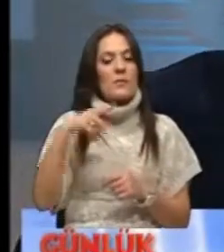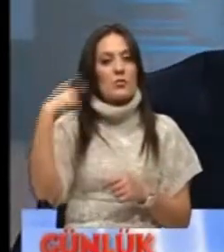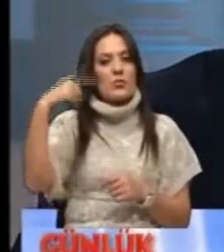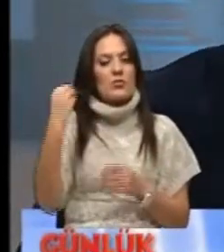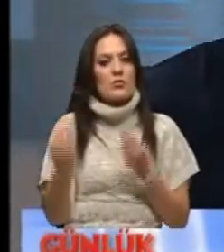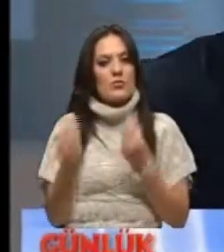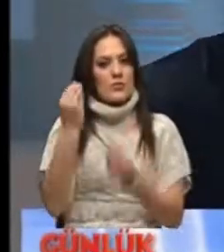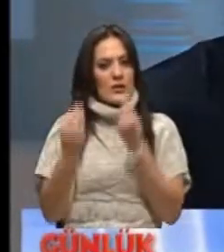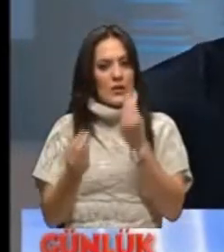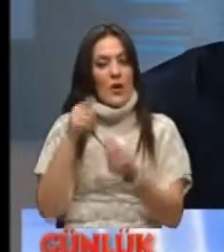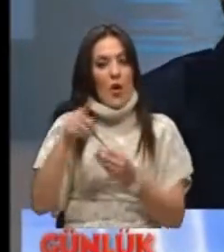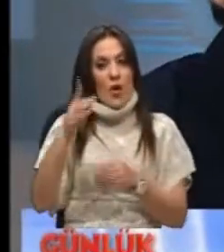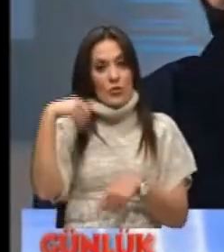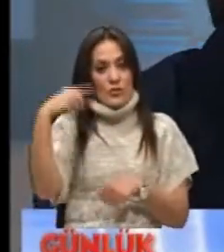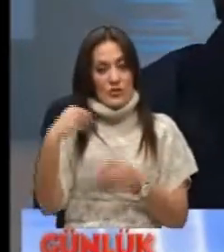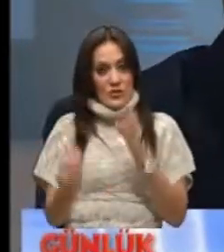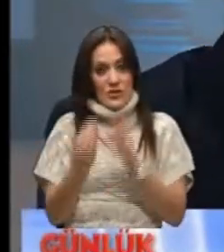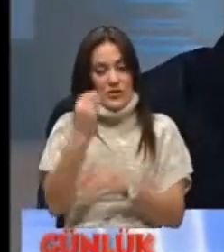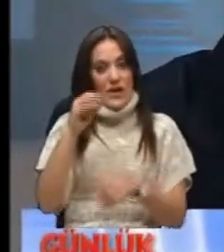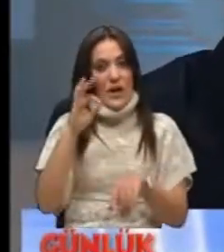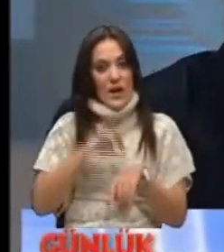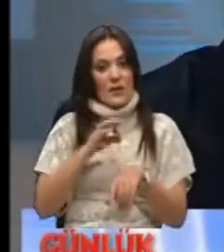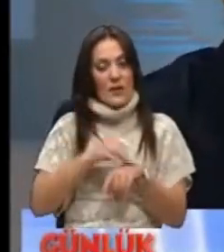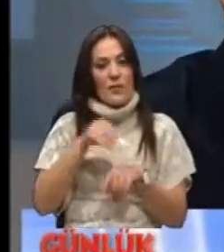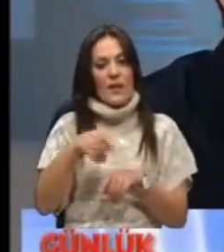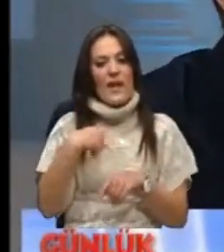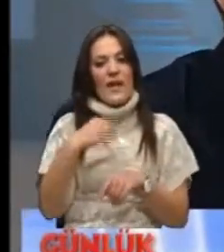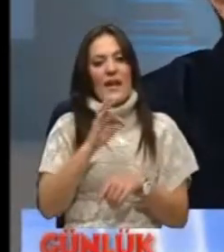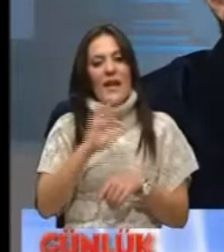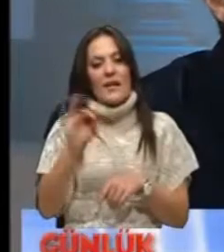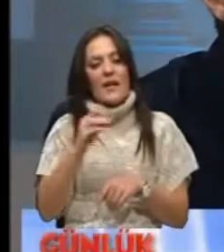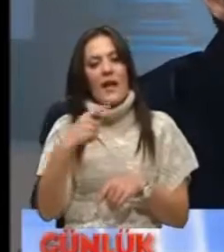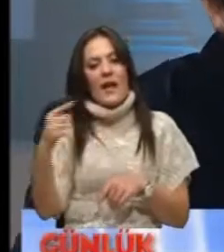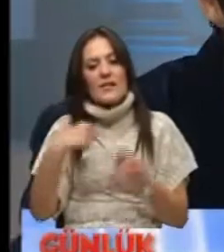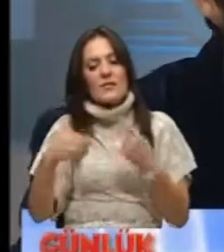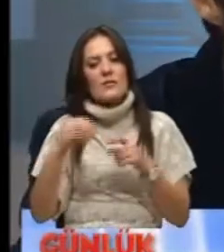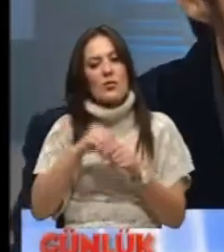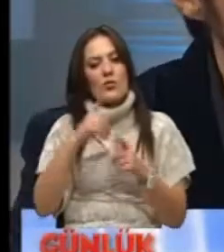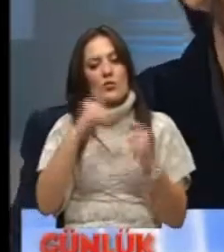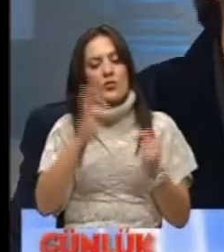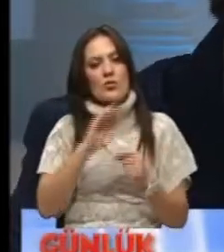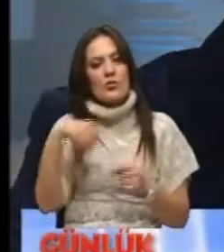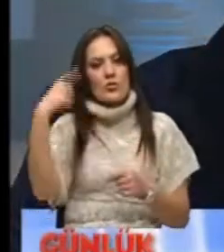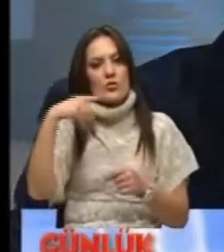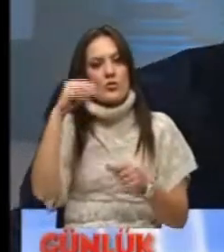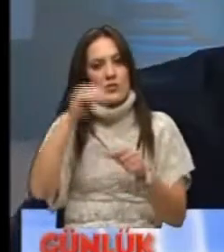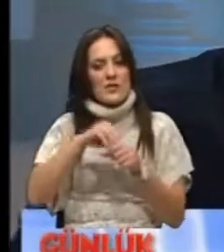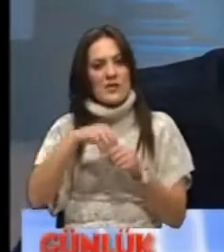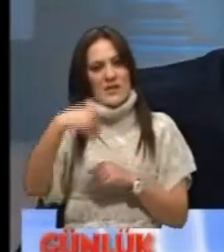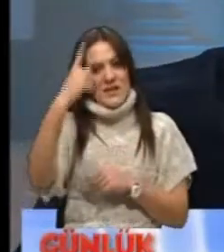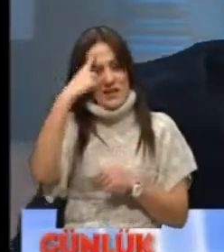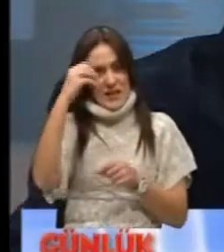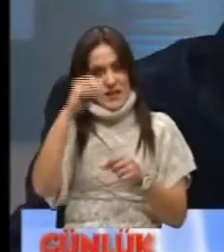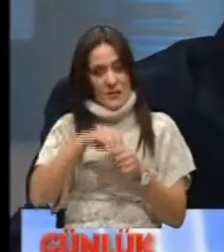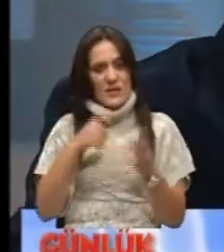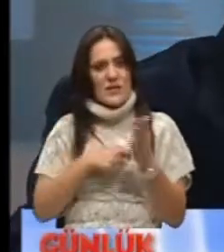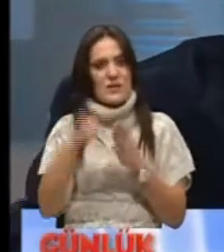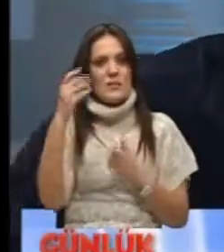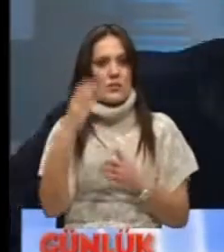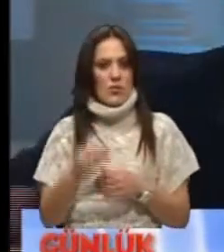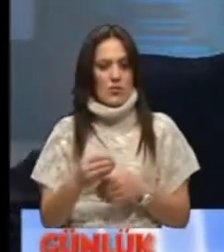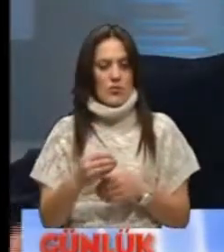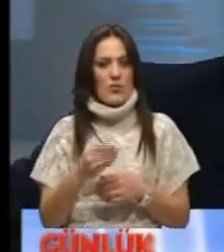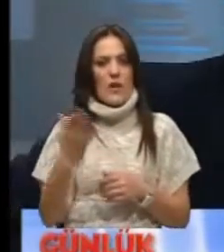O düşünceler geldiği anda bizim yetersizlik, değersizlik, üzüntü, mutsuzluk yaratan düşüncelerimizi de zihnimizden silmiş